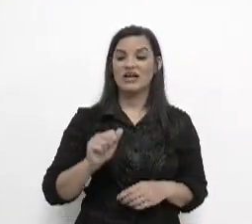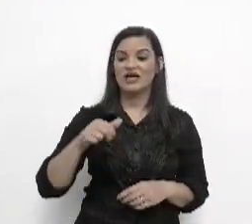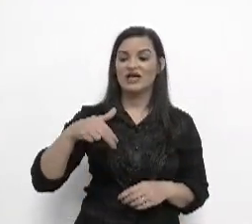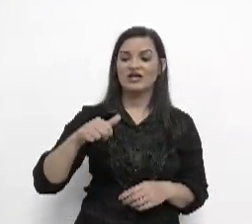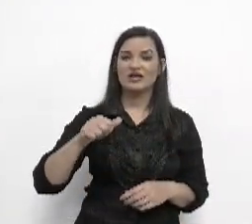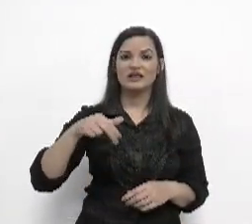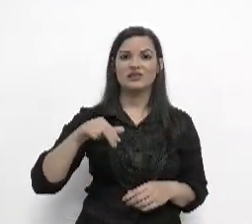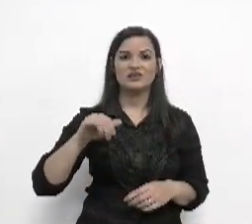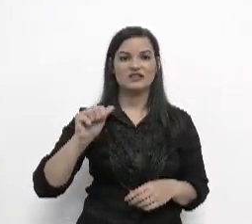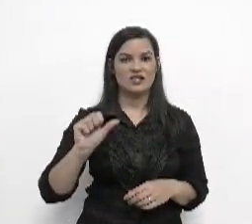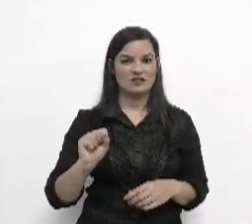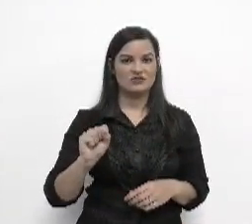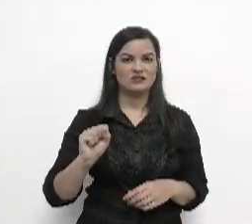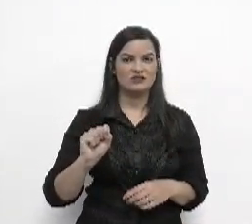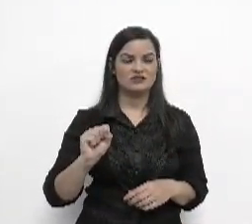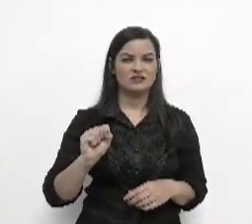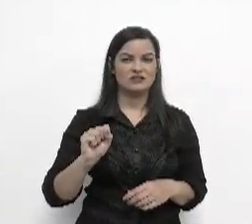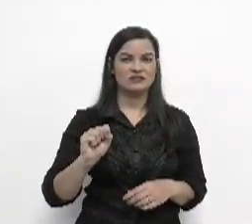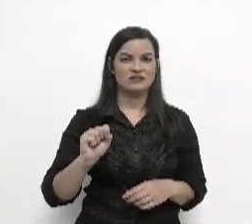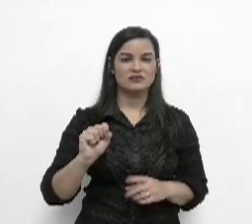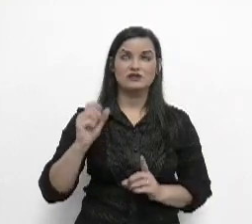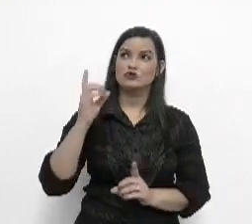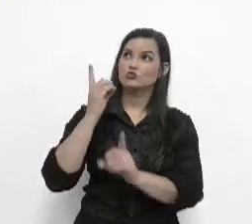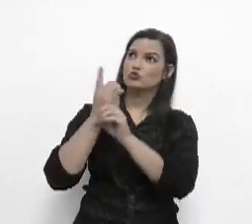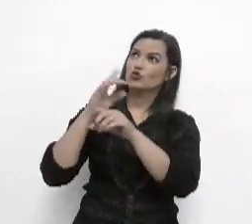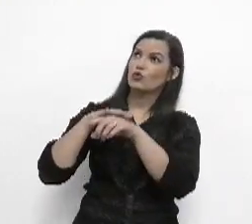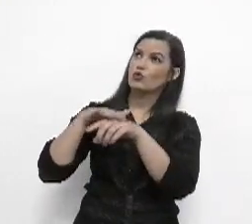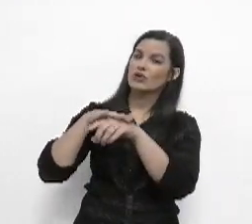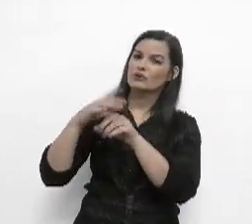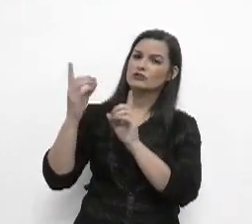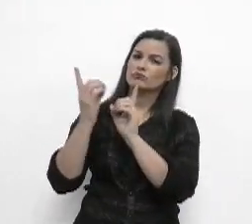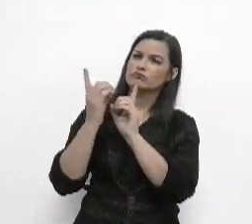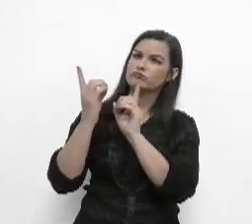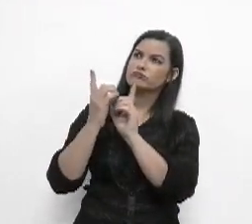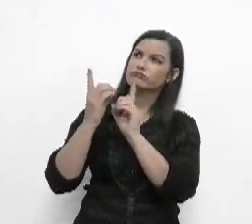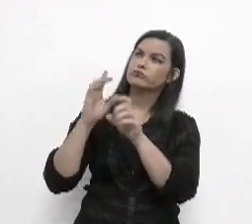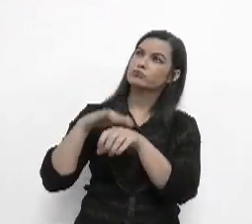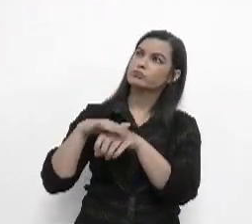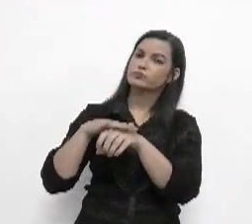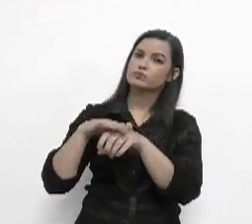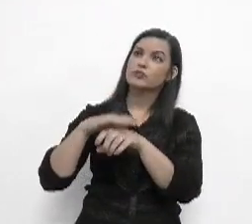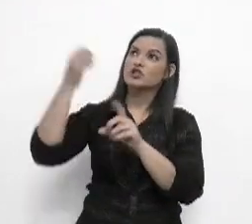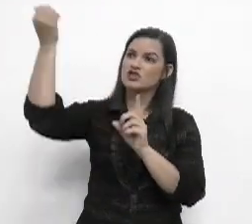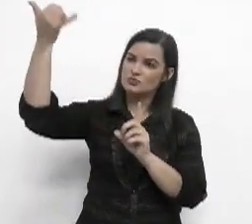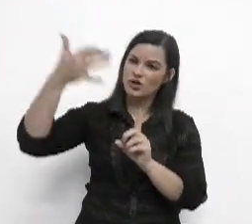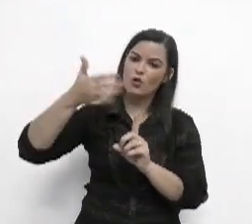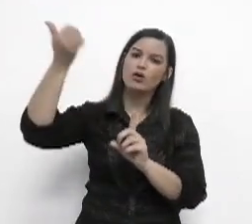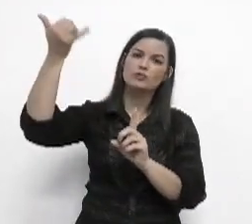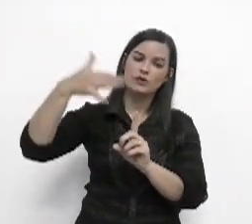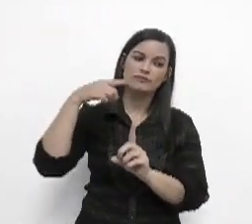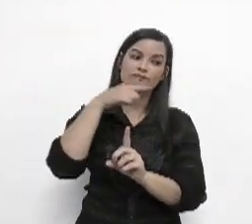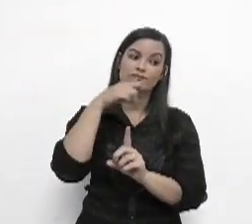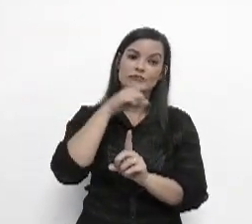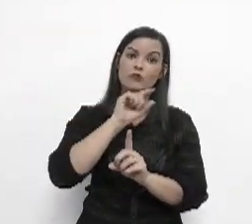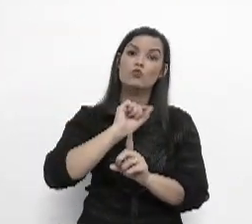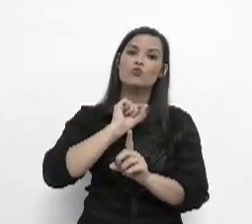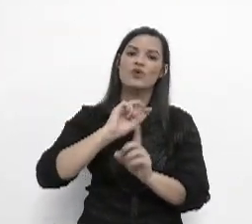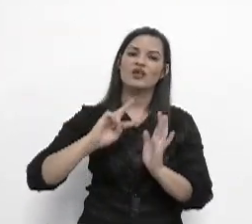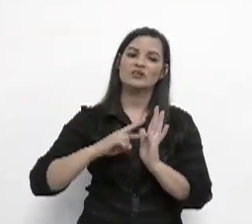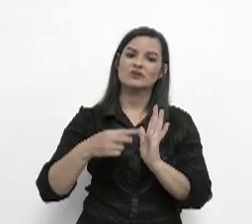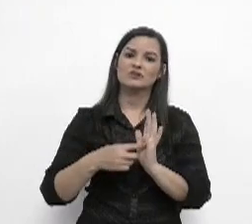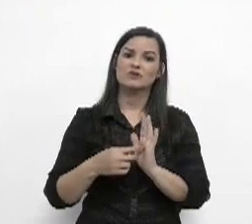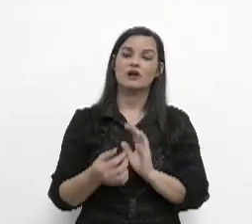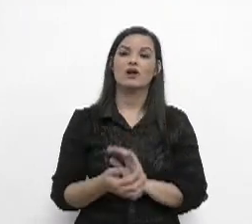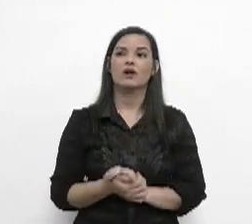e da situação que ele estava vivendo naquele momento. 예수님은 사울의 조건과 자격을 보지 않았습니다. Jesus não estava olhando para a situação